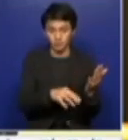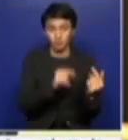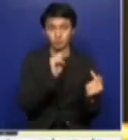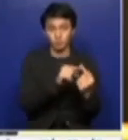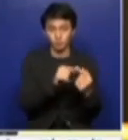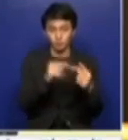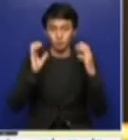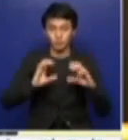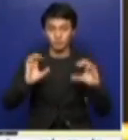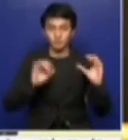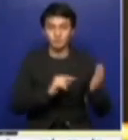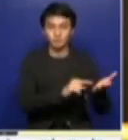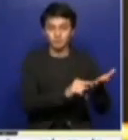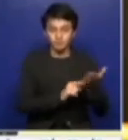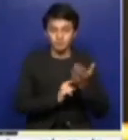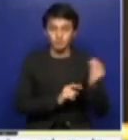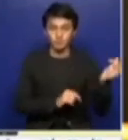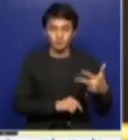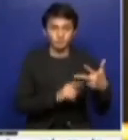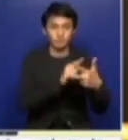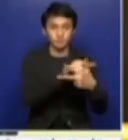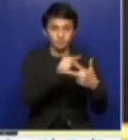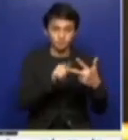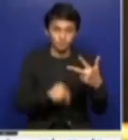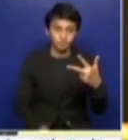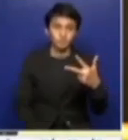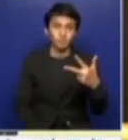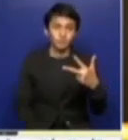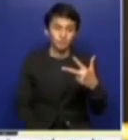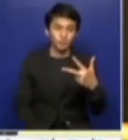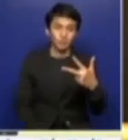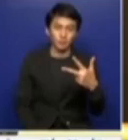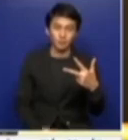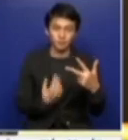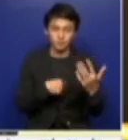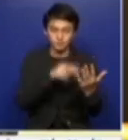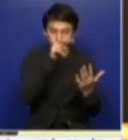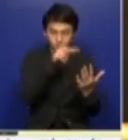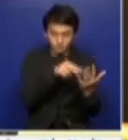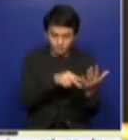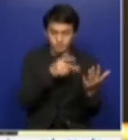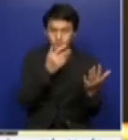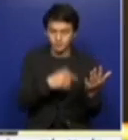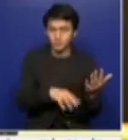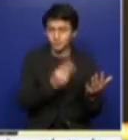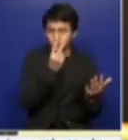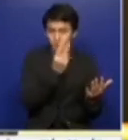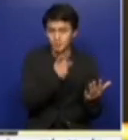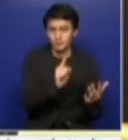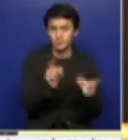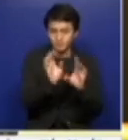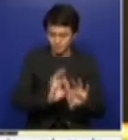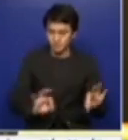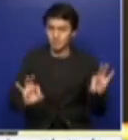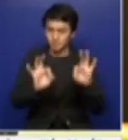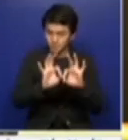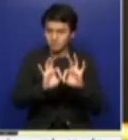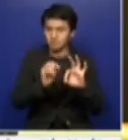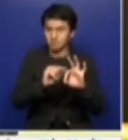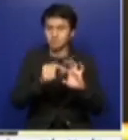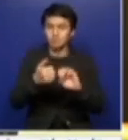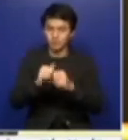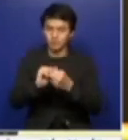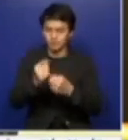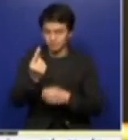ได้นำเสนอใน3ประเด็นเห็นได้ว่ามีประเด็นสำคัญปัญหา